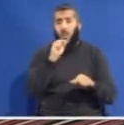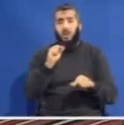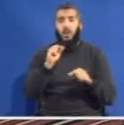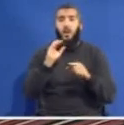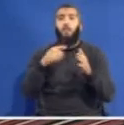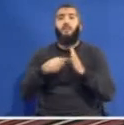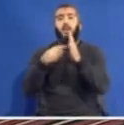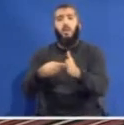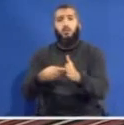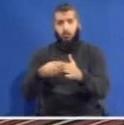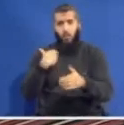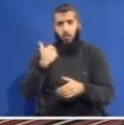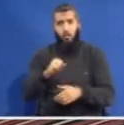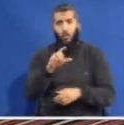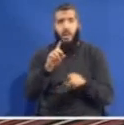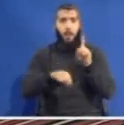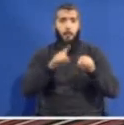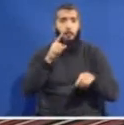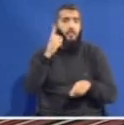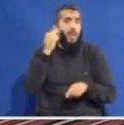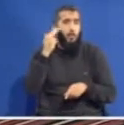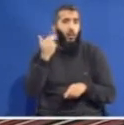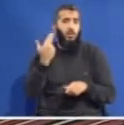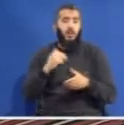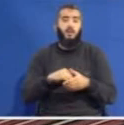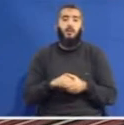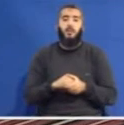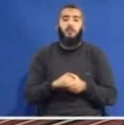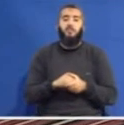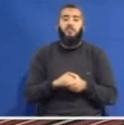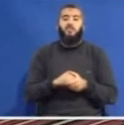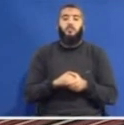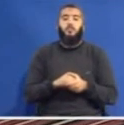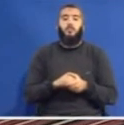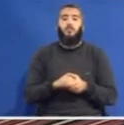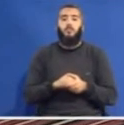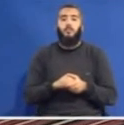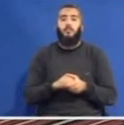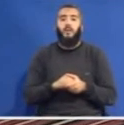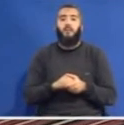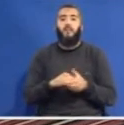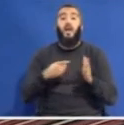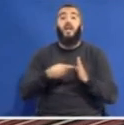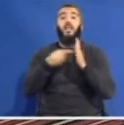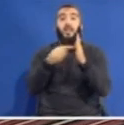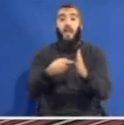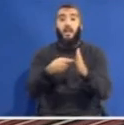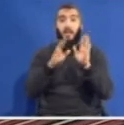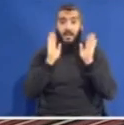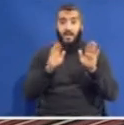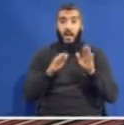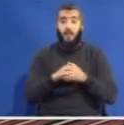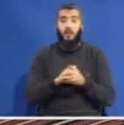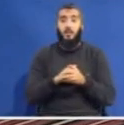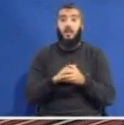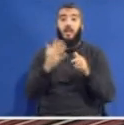والإقامة في صلاة القضاء. بسم الله الرحمن الرحيم. قضاء الفوائد معناها قضاء الفرائض